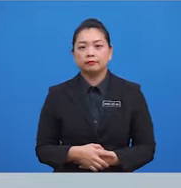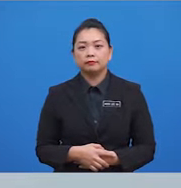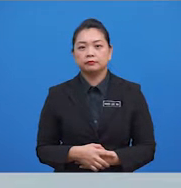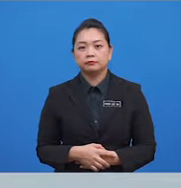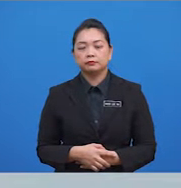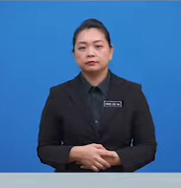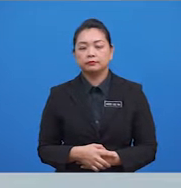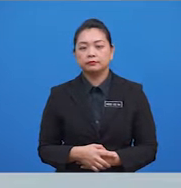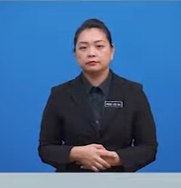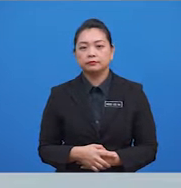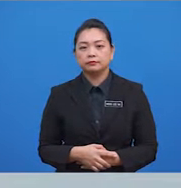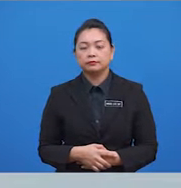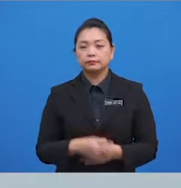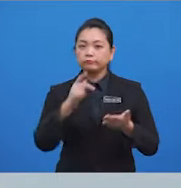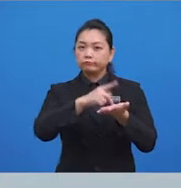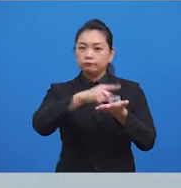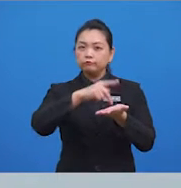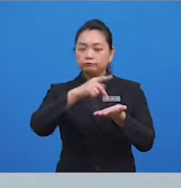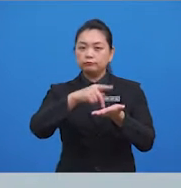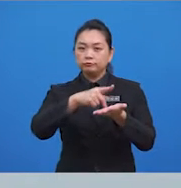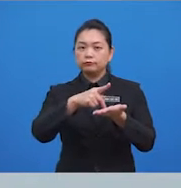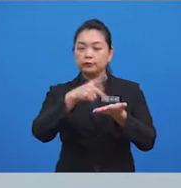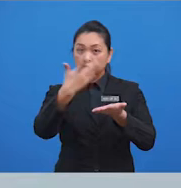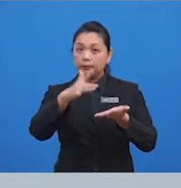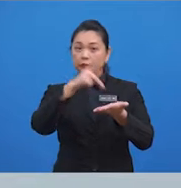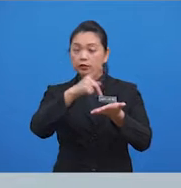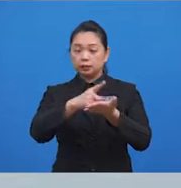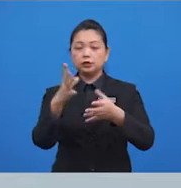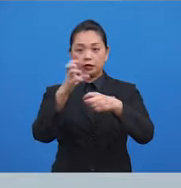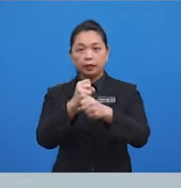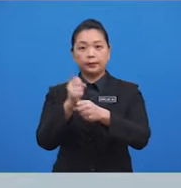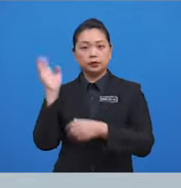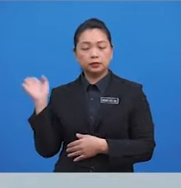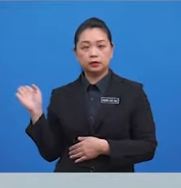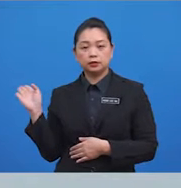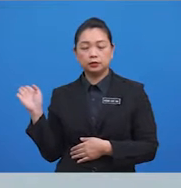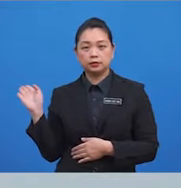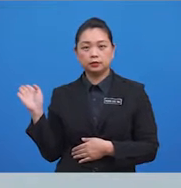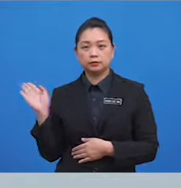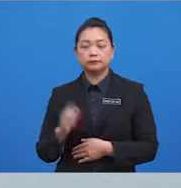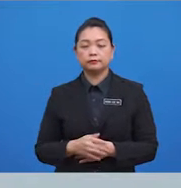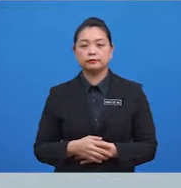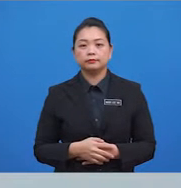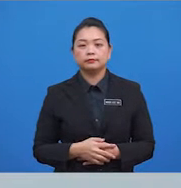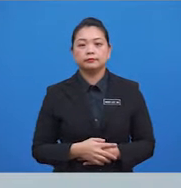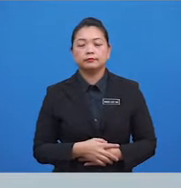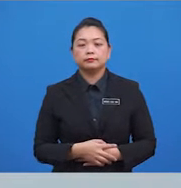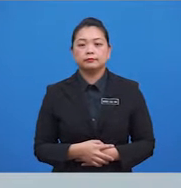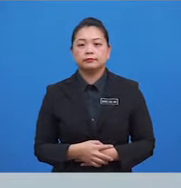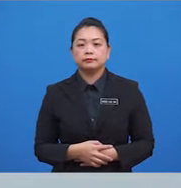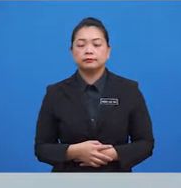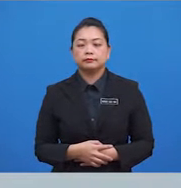sama dengan 22/7 darab 4 kuasa 2 tambah 2